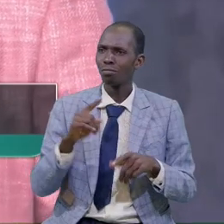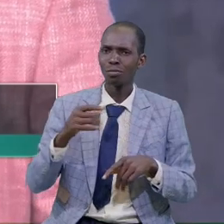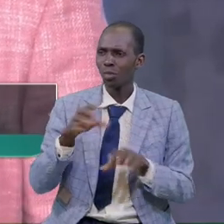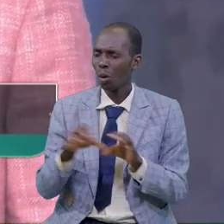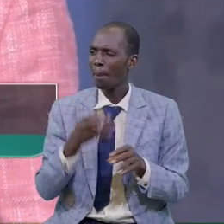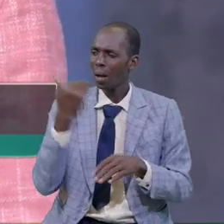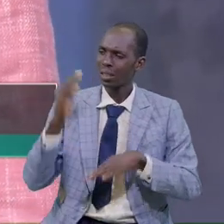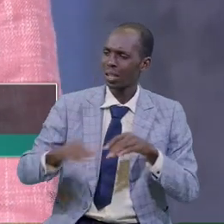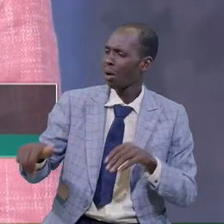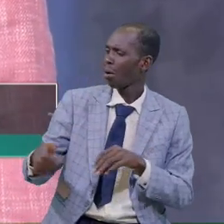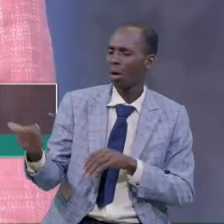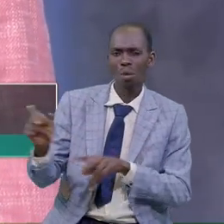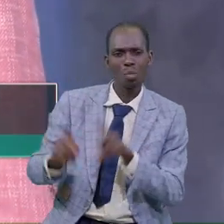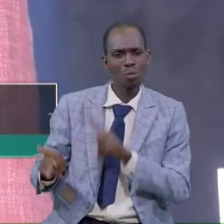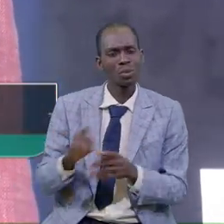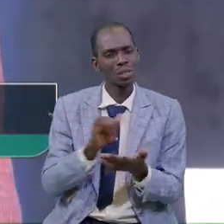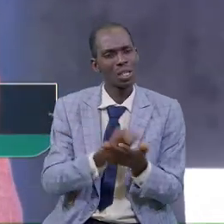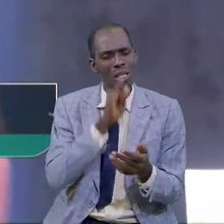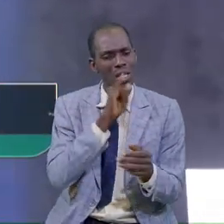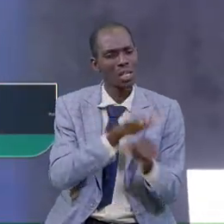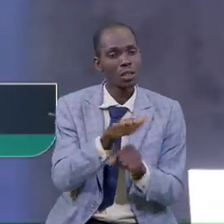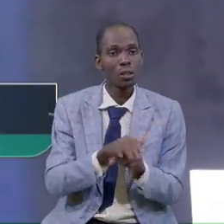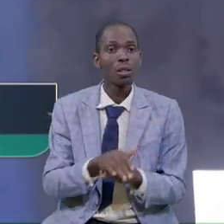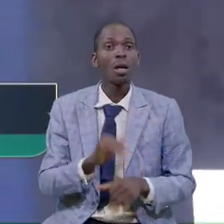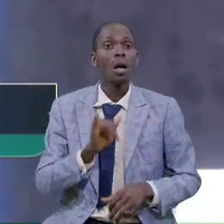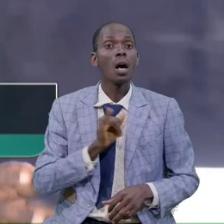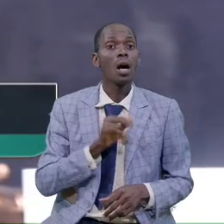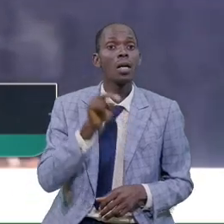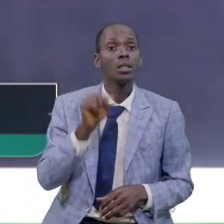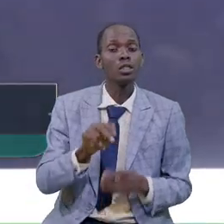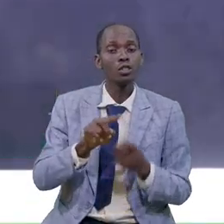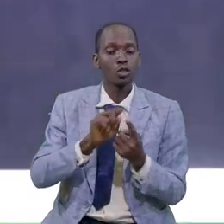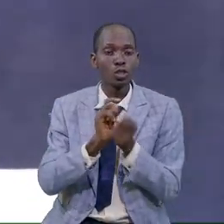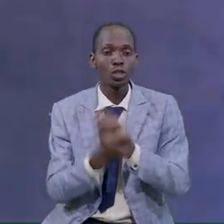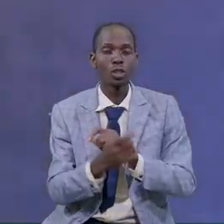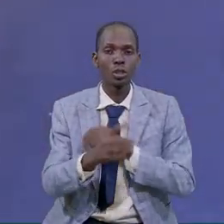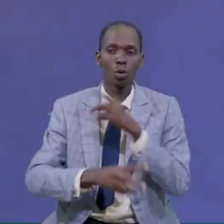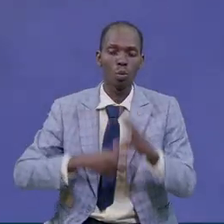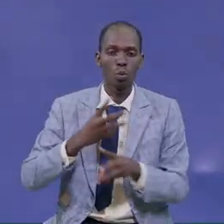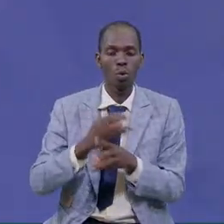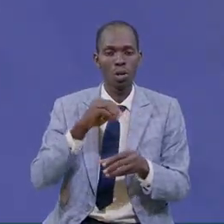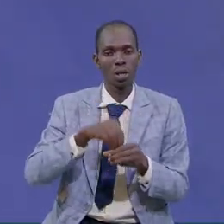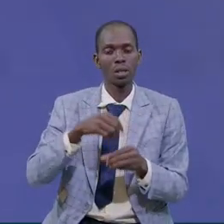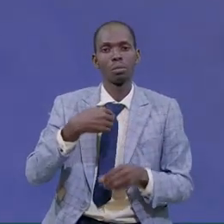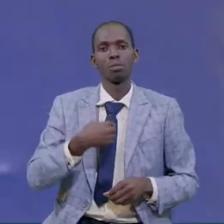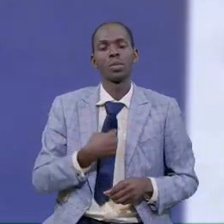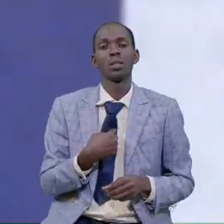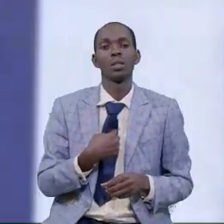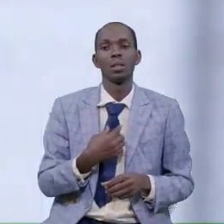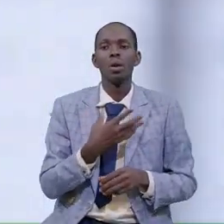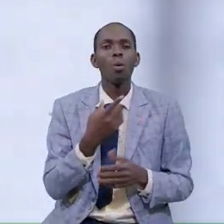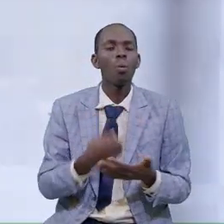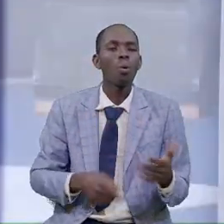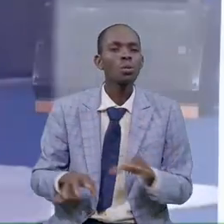qui sont là-bas. Je dois changer le monde en moi. Le monde deuxièmement, le monde en moi. Qu'est-ce que ça veut